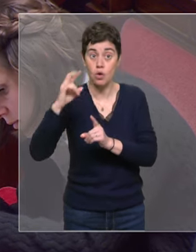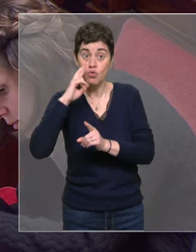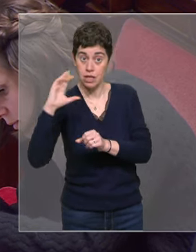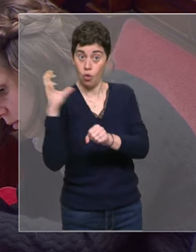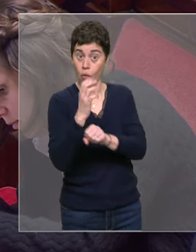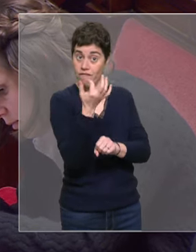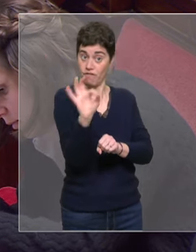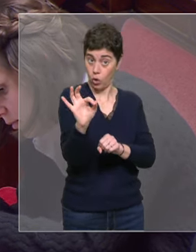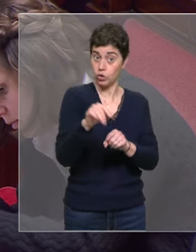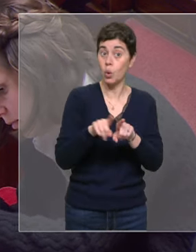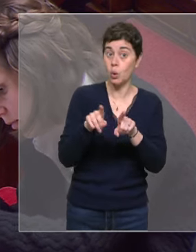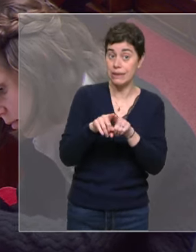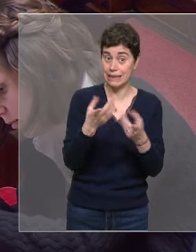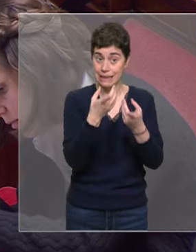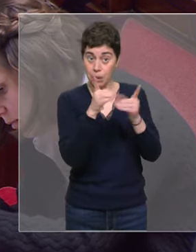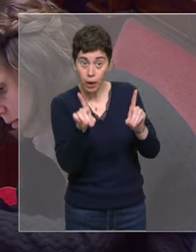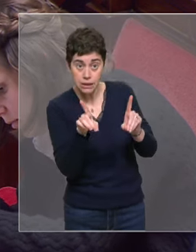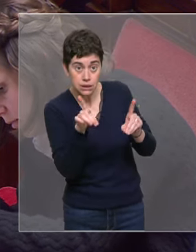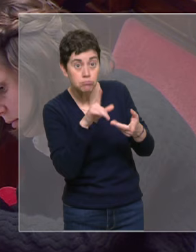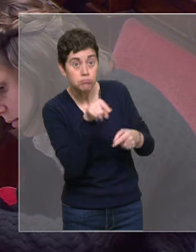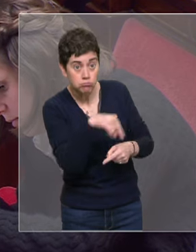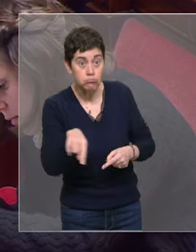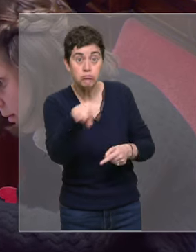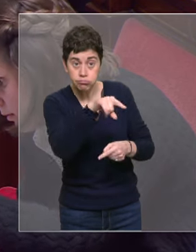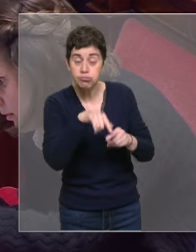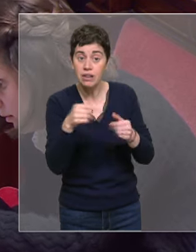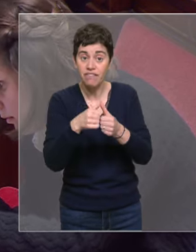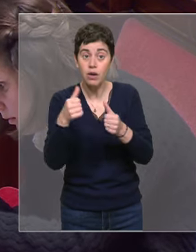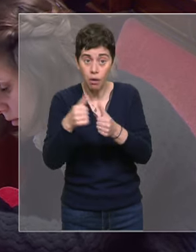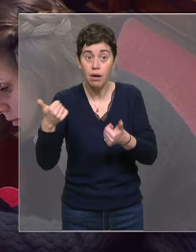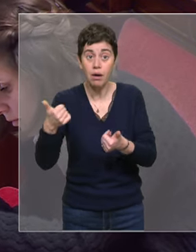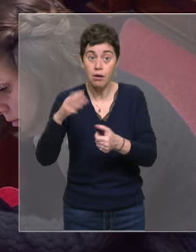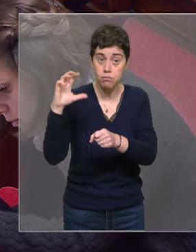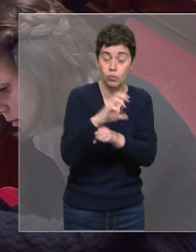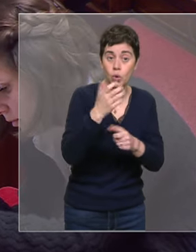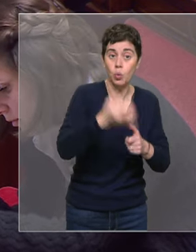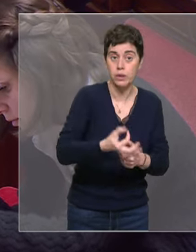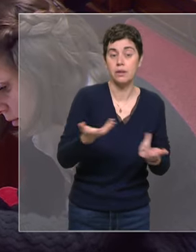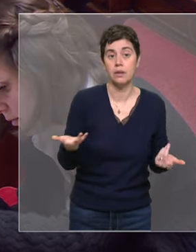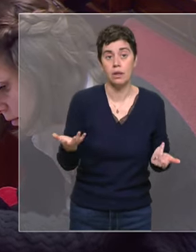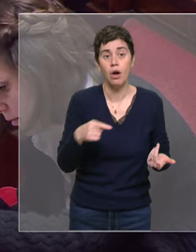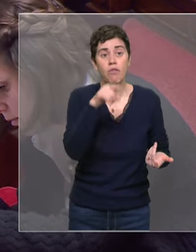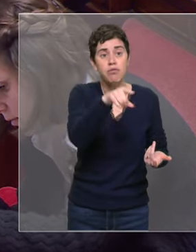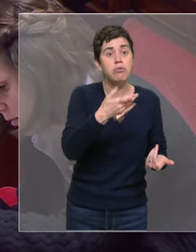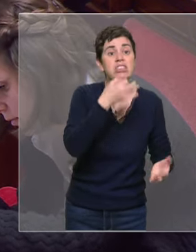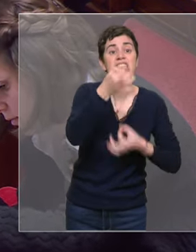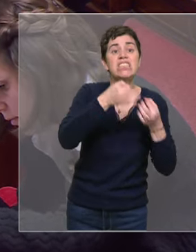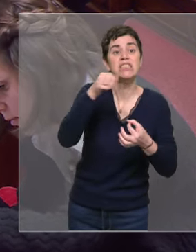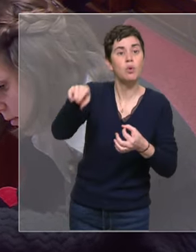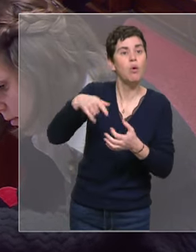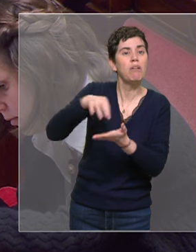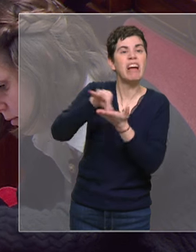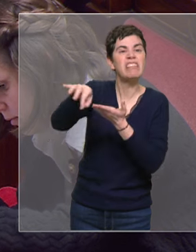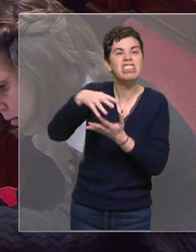alliés de la démocratie. Des manœuvres de déstabilisation informationnelle, et vous le savez très bien, vous ne les dénoncez jamais, des manœuvres